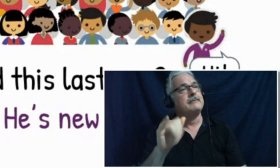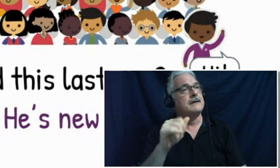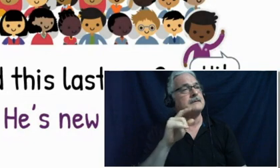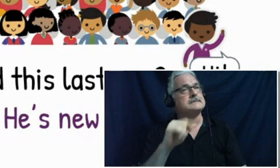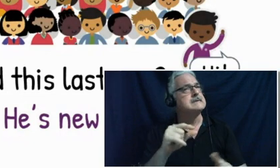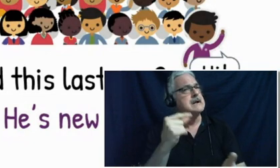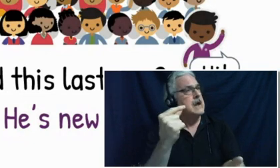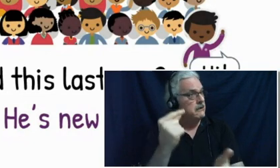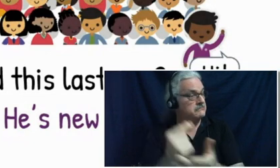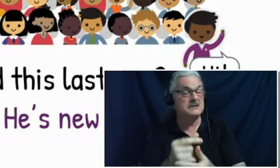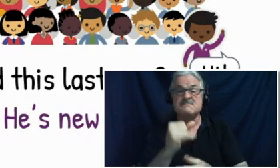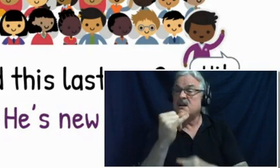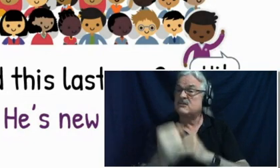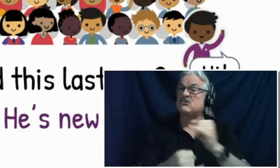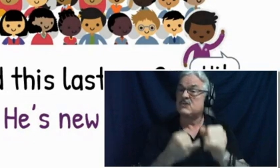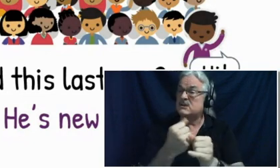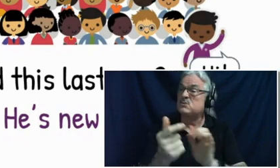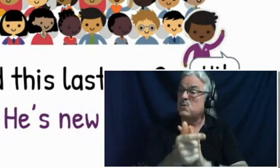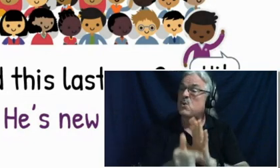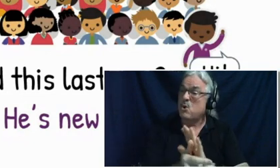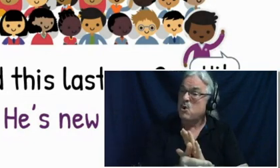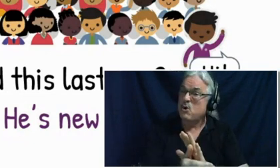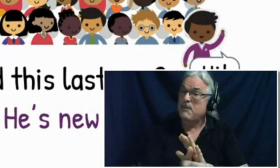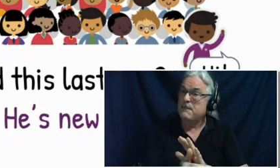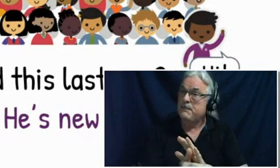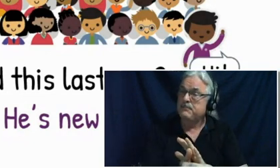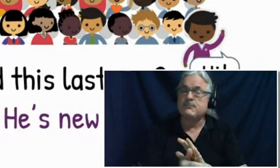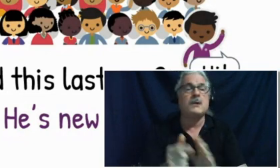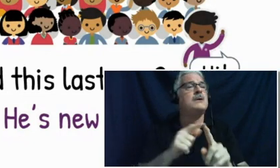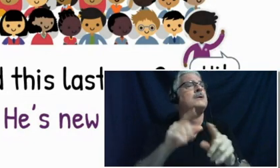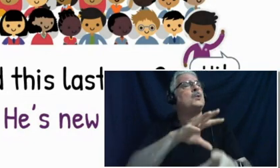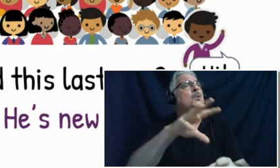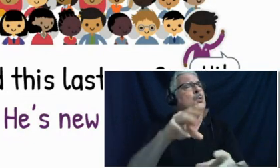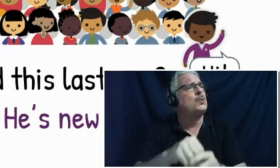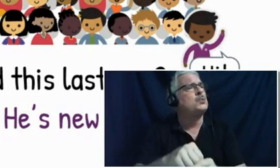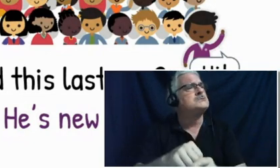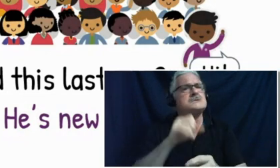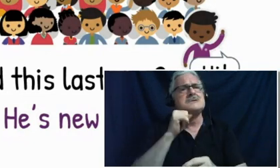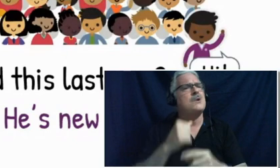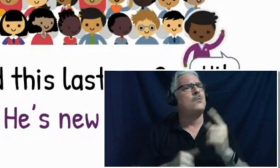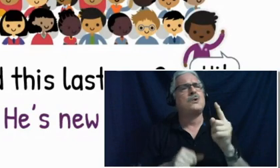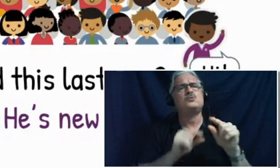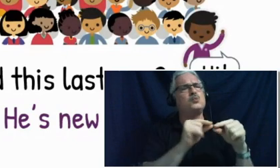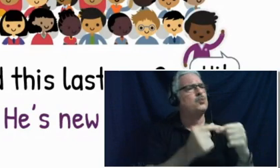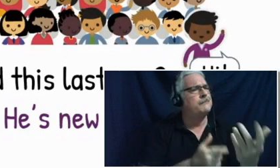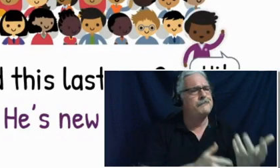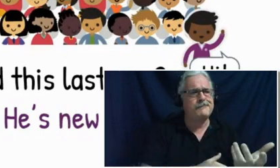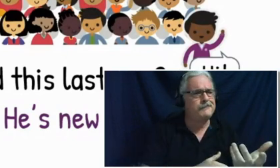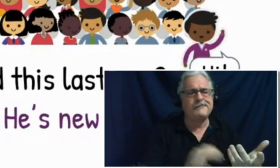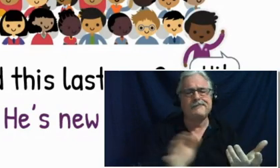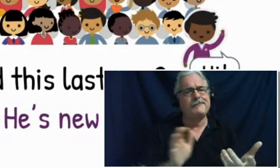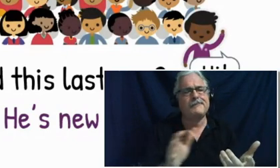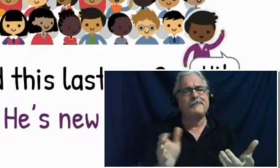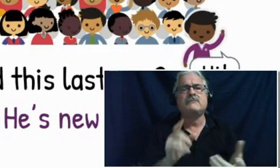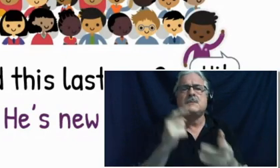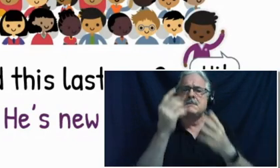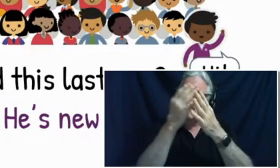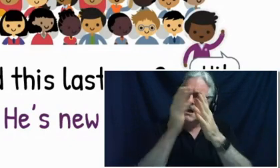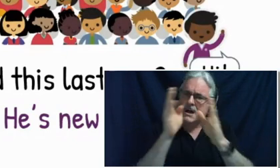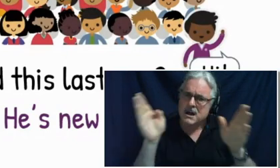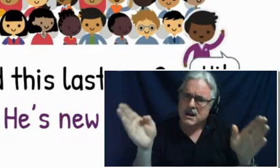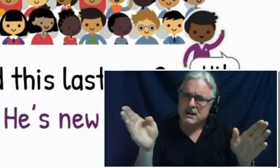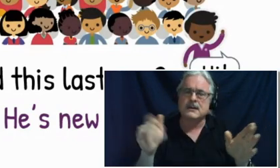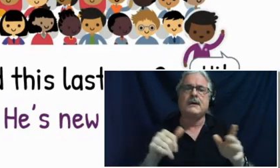garanti en droit international. L'inclusion ne doit pas être associée à un seul groupe. Les mentalités, les mécanismes qui